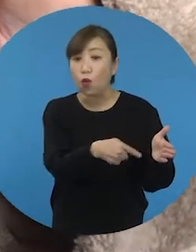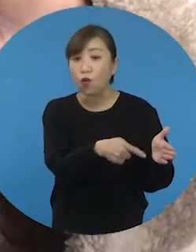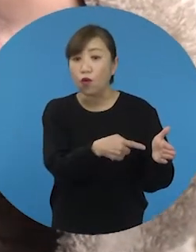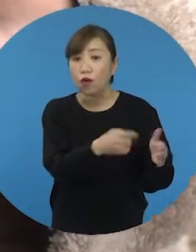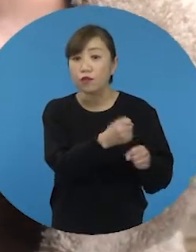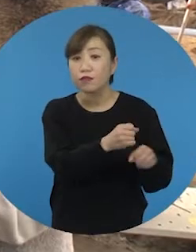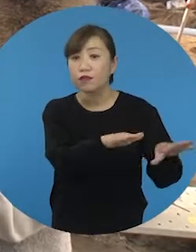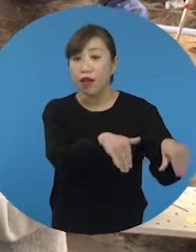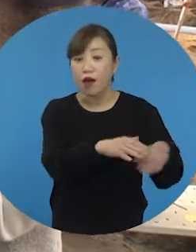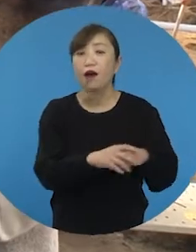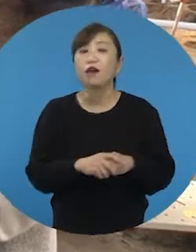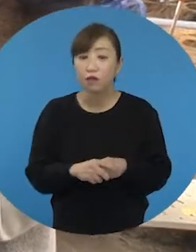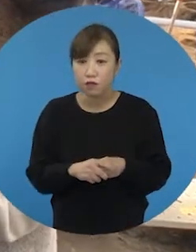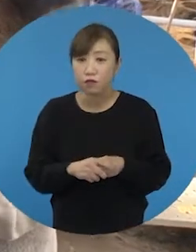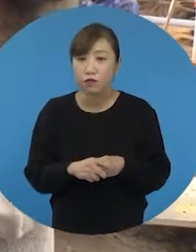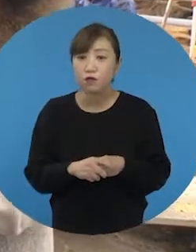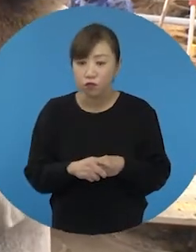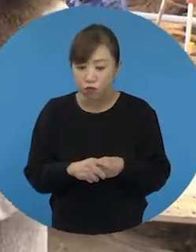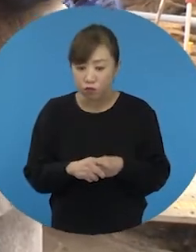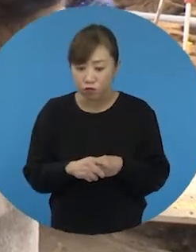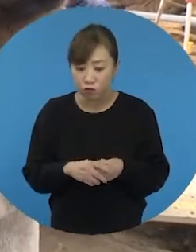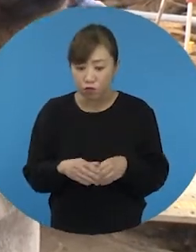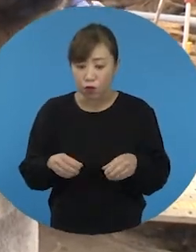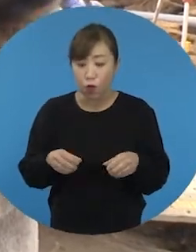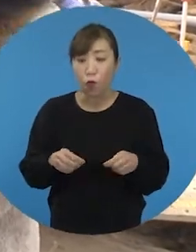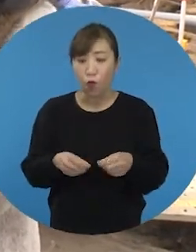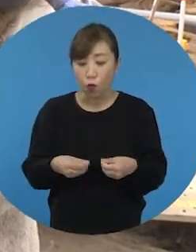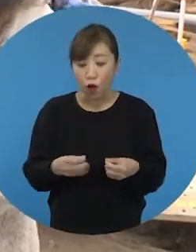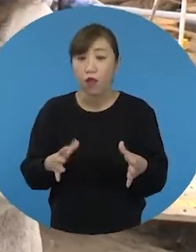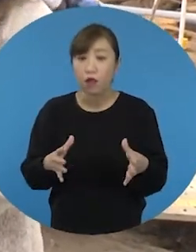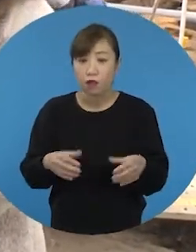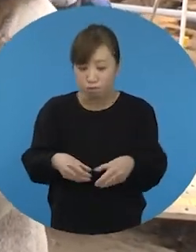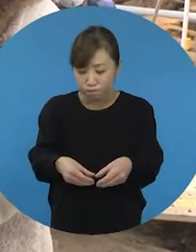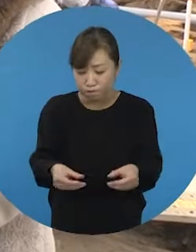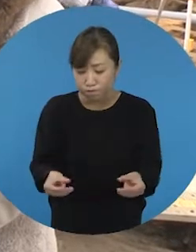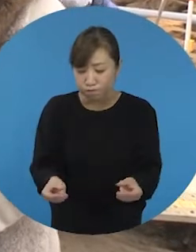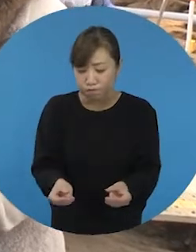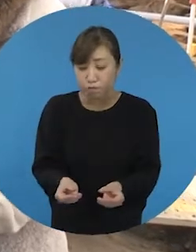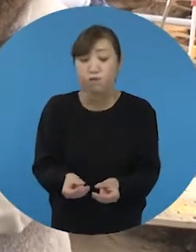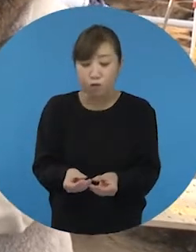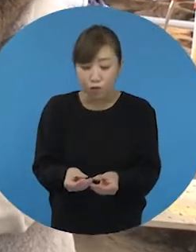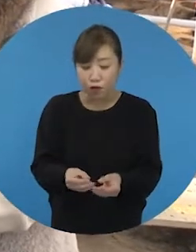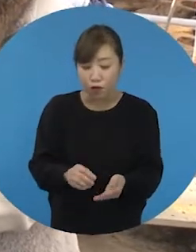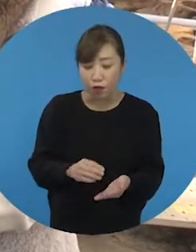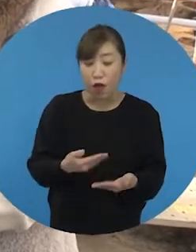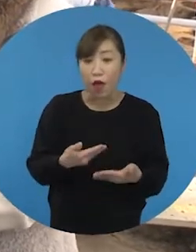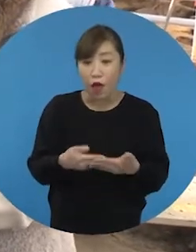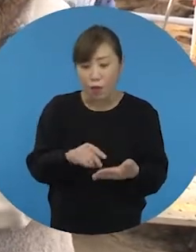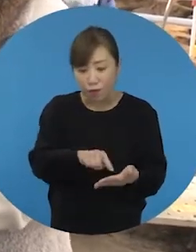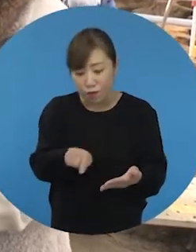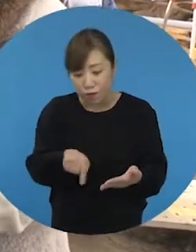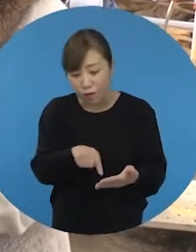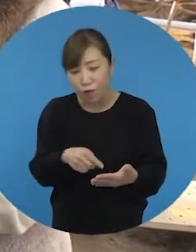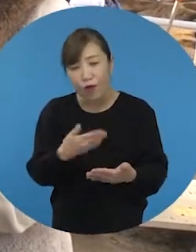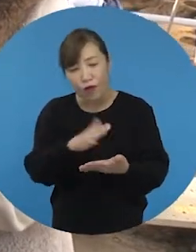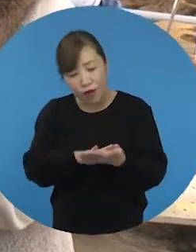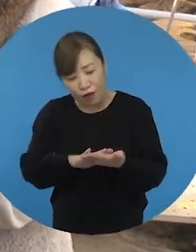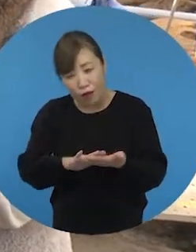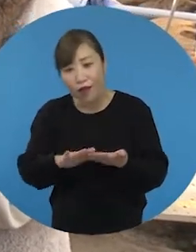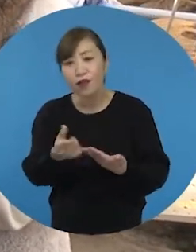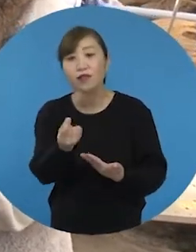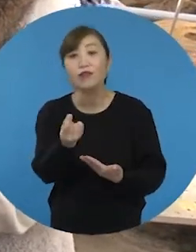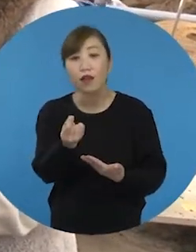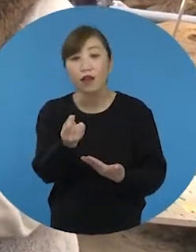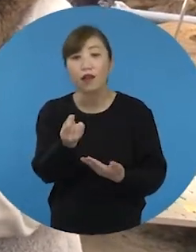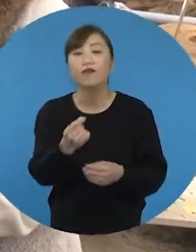ものになります。 うわー、こう見ると結構形もしっかり残ってますもんね。 そうですね、模様もすごく綺麗で、とても美